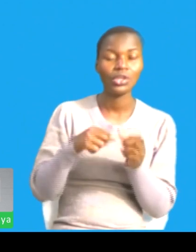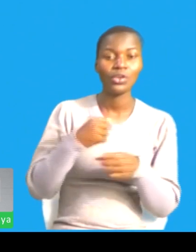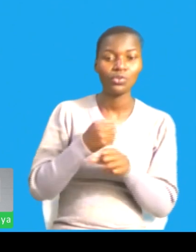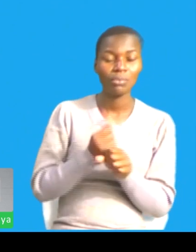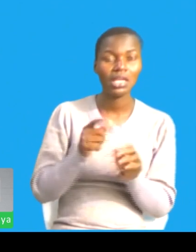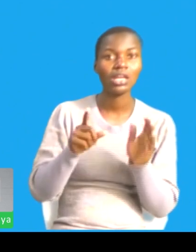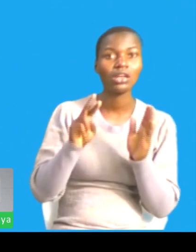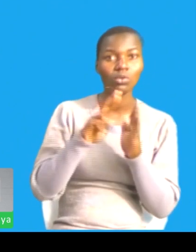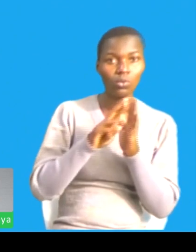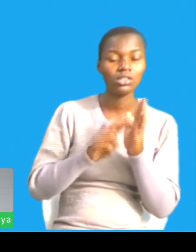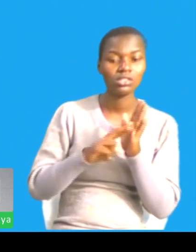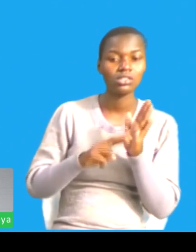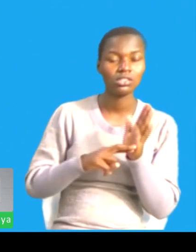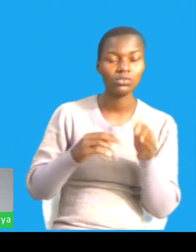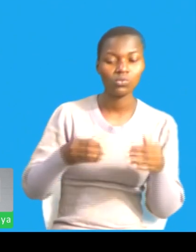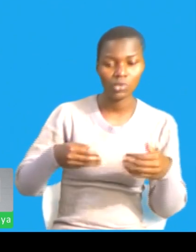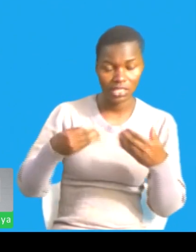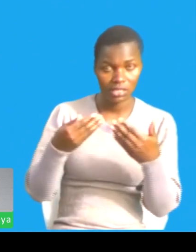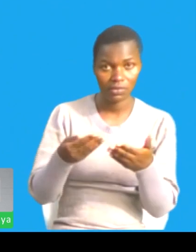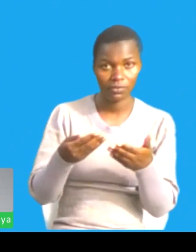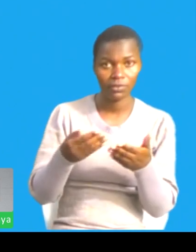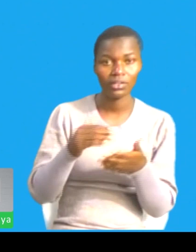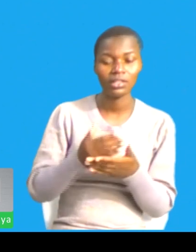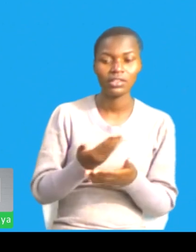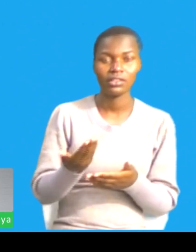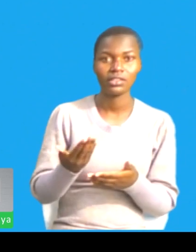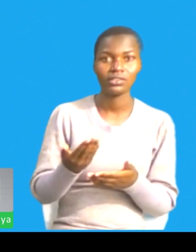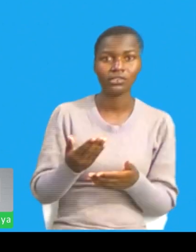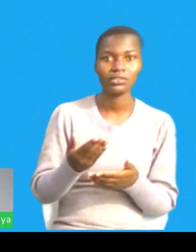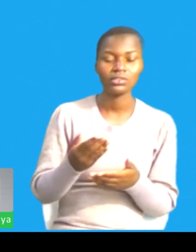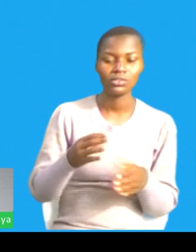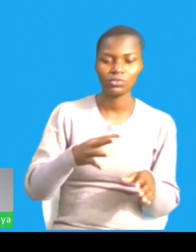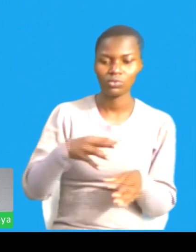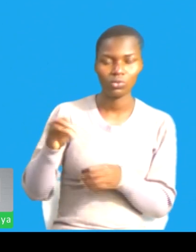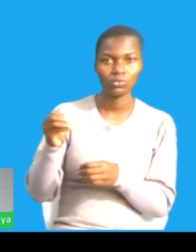mambo ya representation. Tunakupatia mambo, unapeleka bungeni, unasukuma.